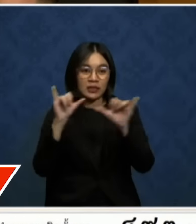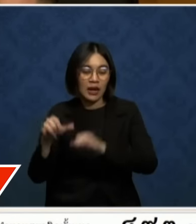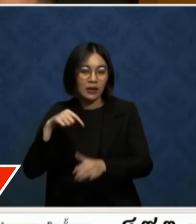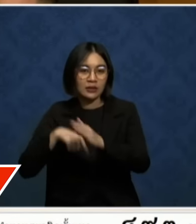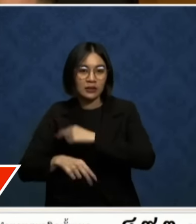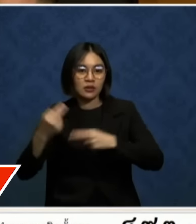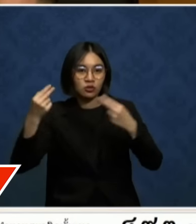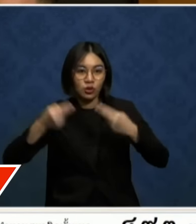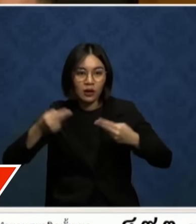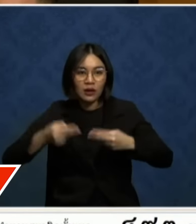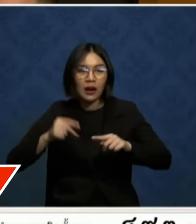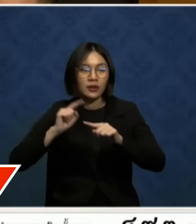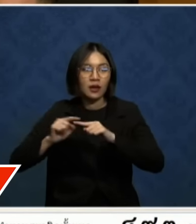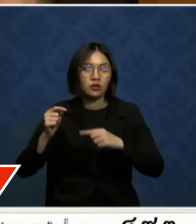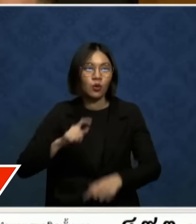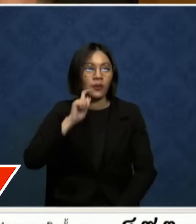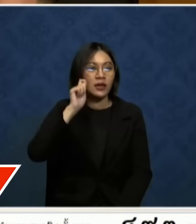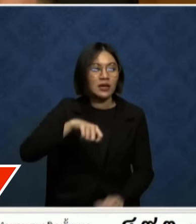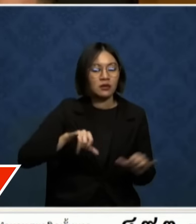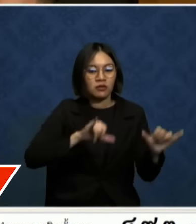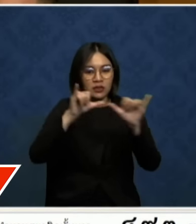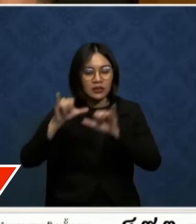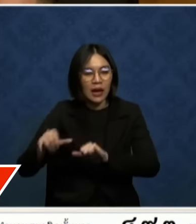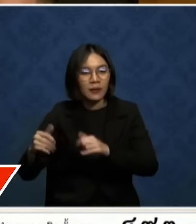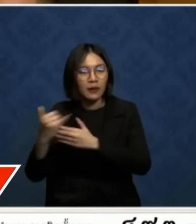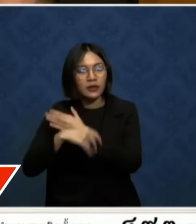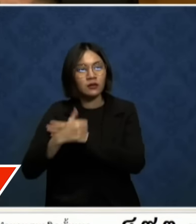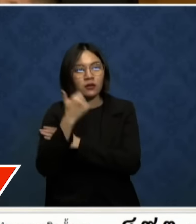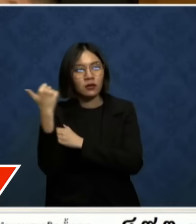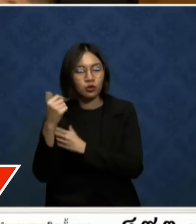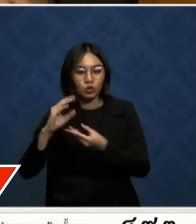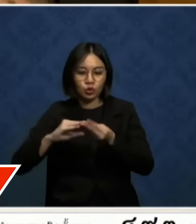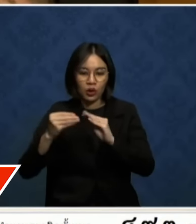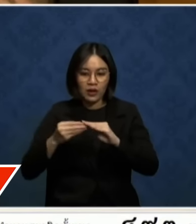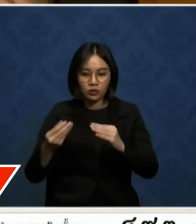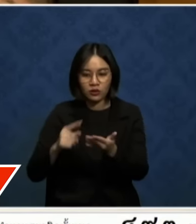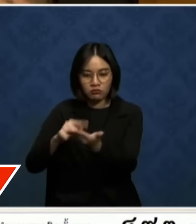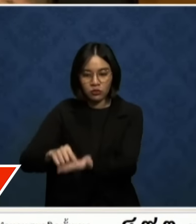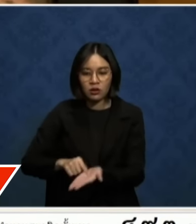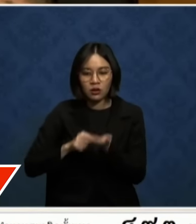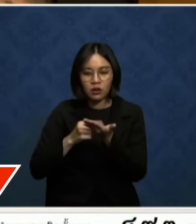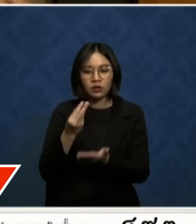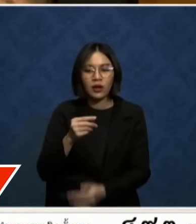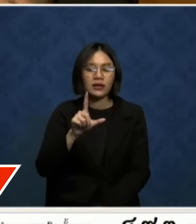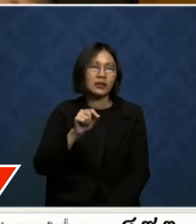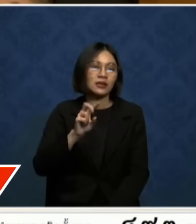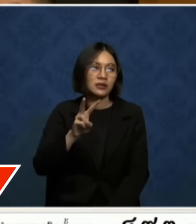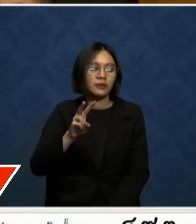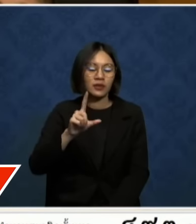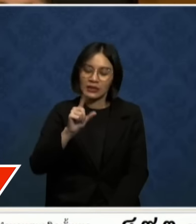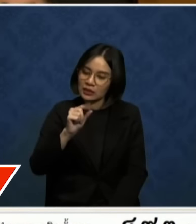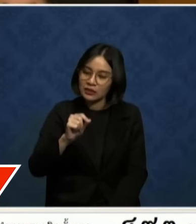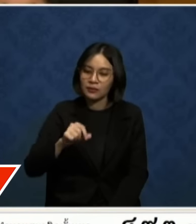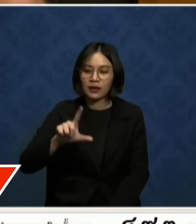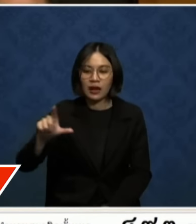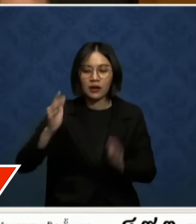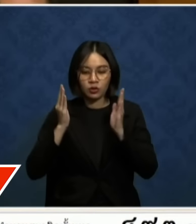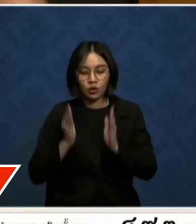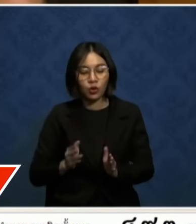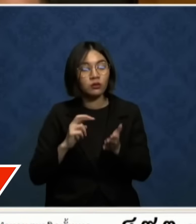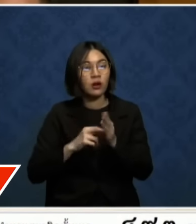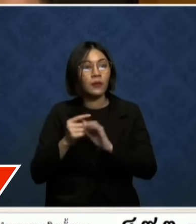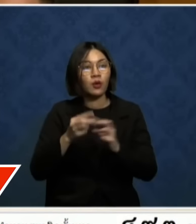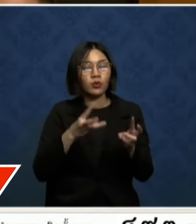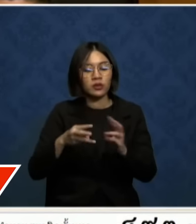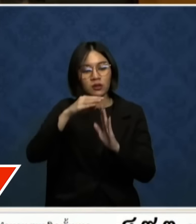ภัยสงครามนะครับจากประเทศยูเครนเนี่ยซึ่งตัวเลขการเข้าออกที่เราได้มาเนี่ยมันสูงถึง20ล้านคน นะครับเขาสามารถที่จะใ